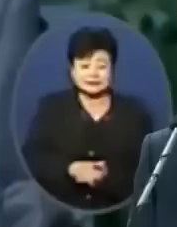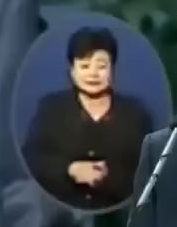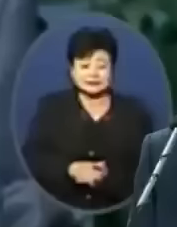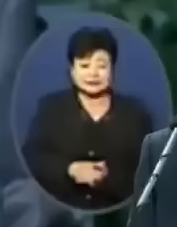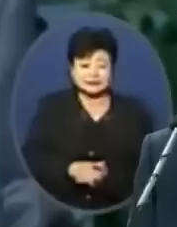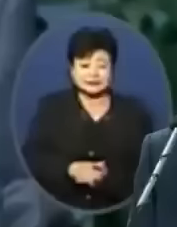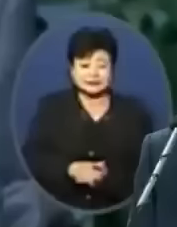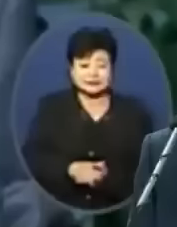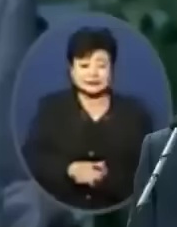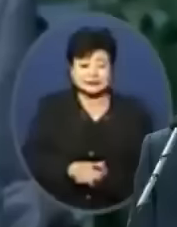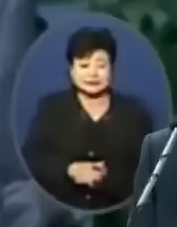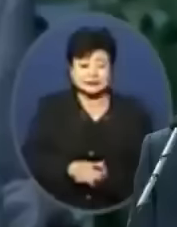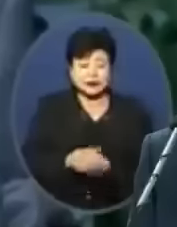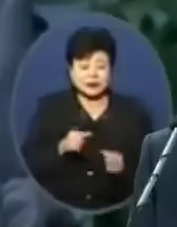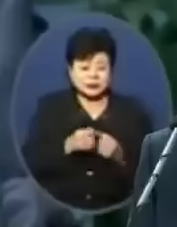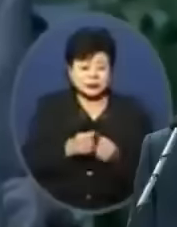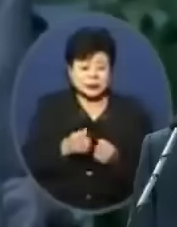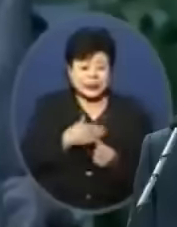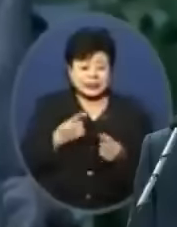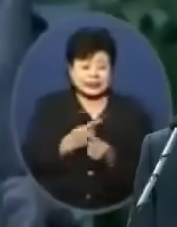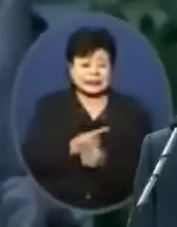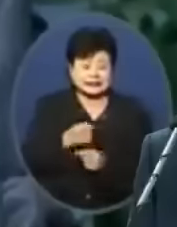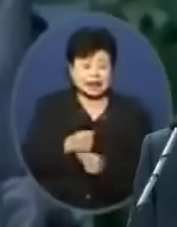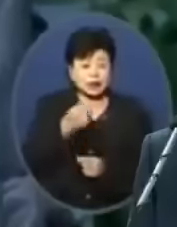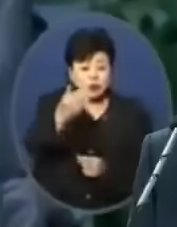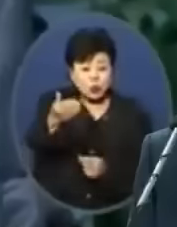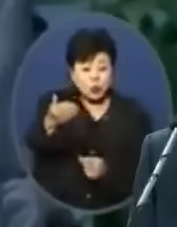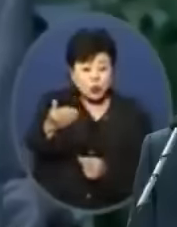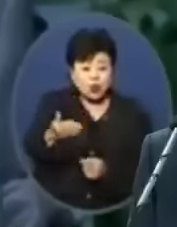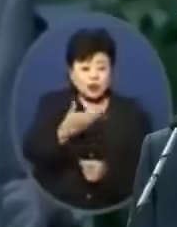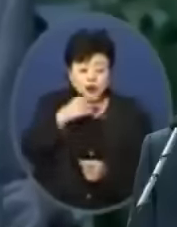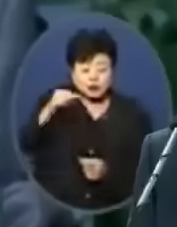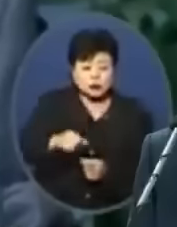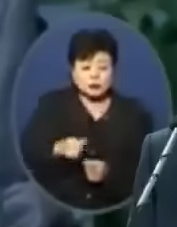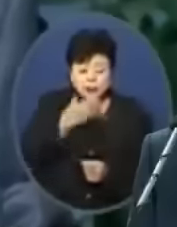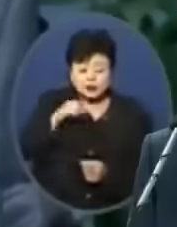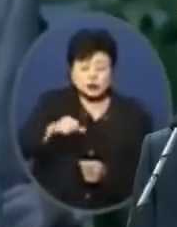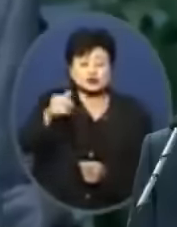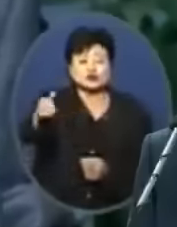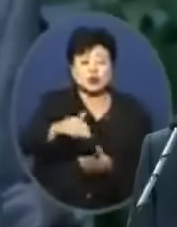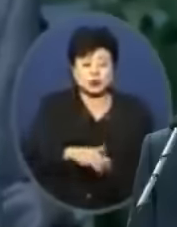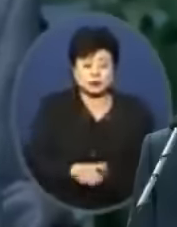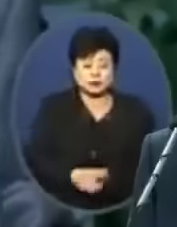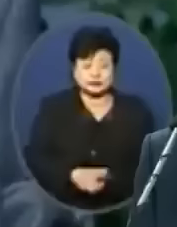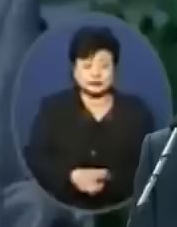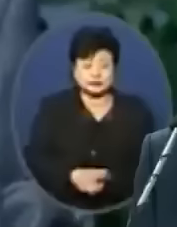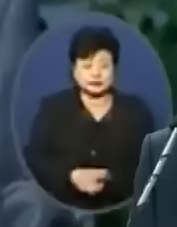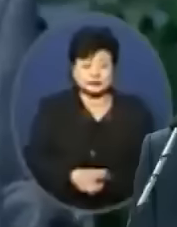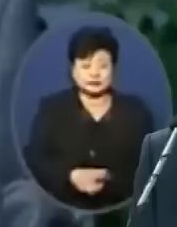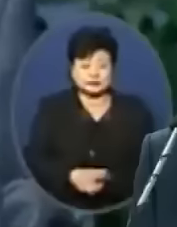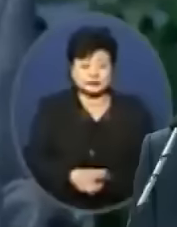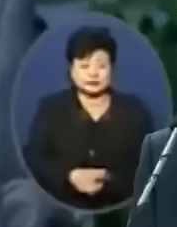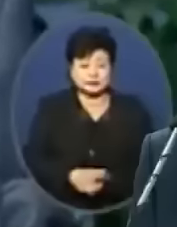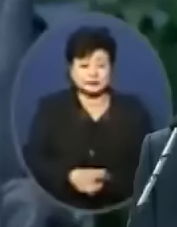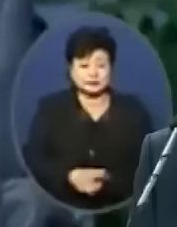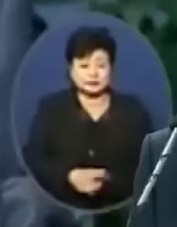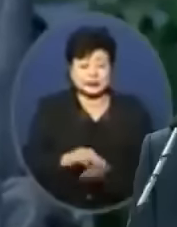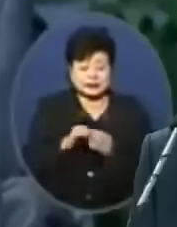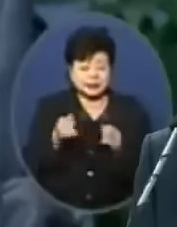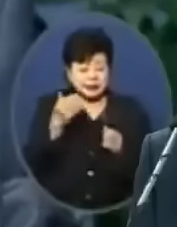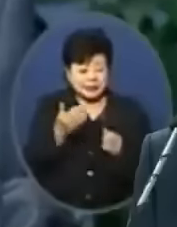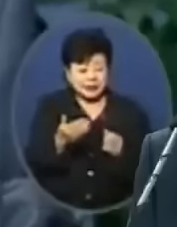너와 싸우는 자와 내가 싸우고 너를 저주하는 자를 내가 저주하리라고 했으니 그가